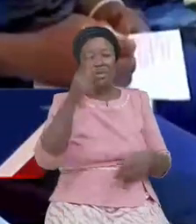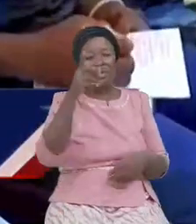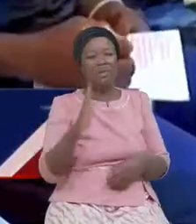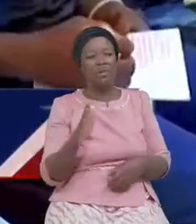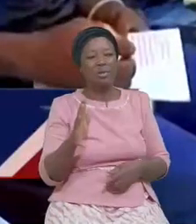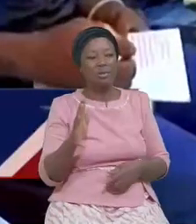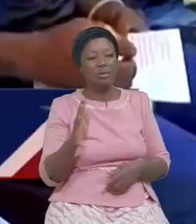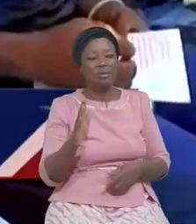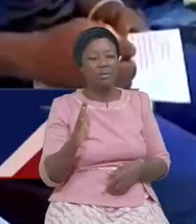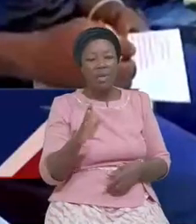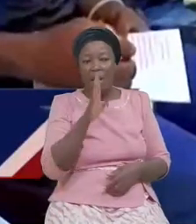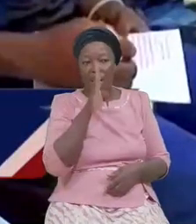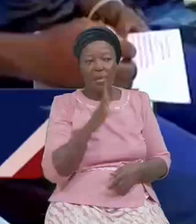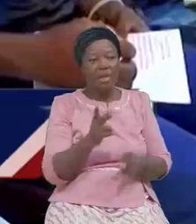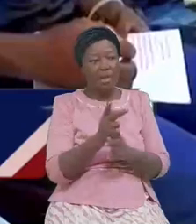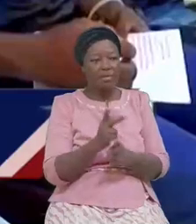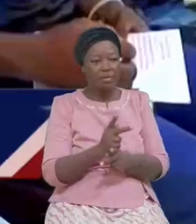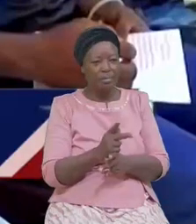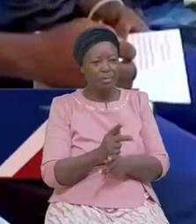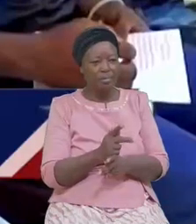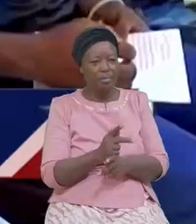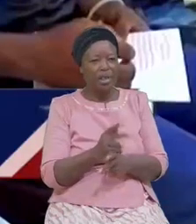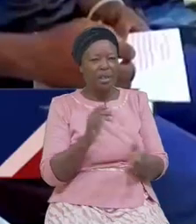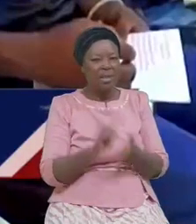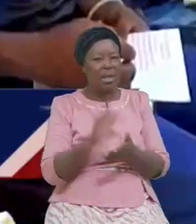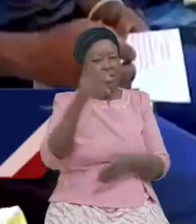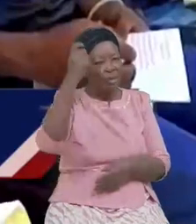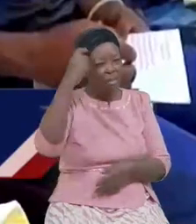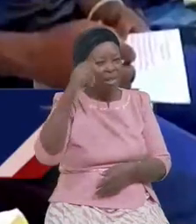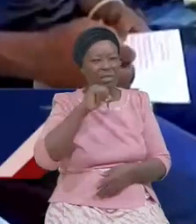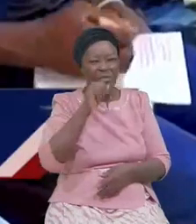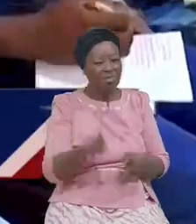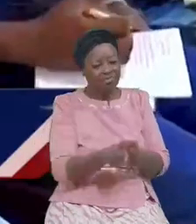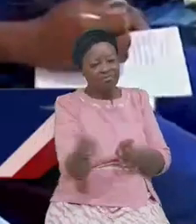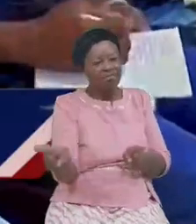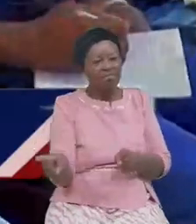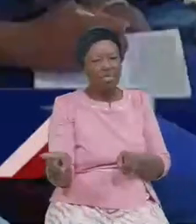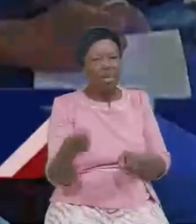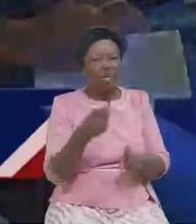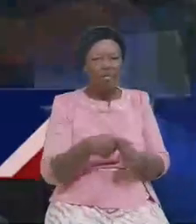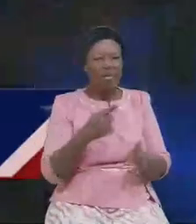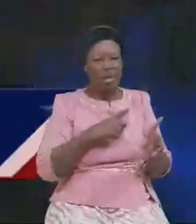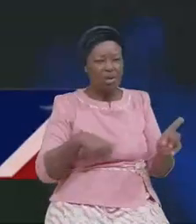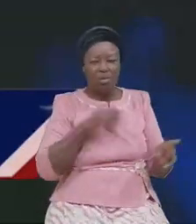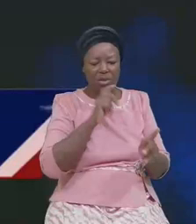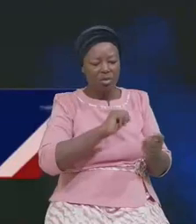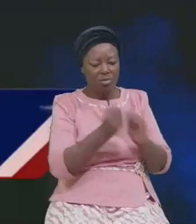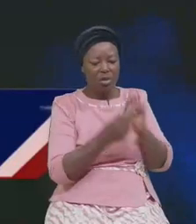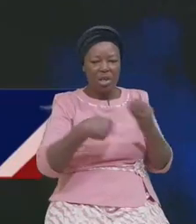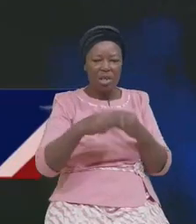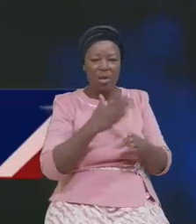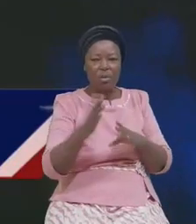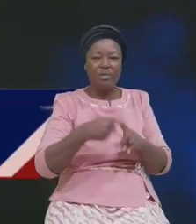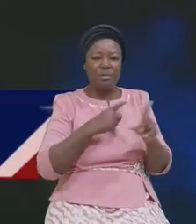Prenez garde que votre pensée ne soit pas balayée loin du Seigneur. Votre cœur ne